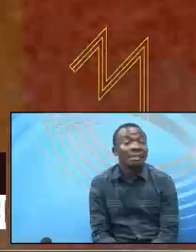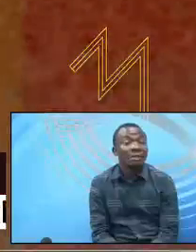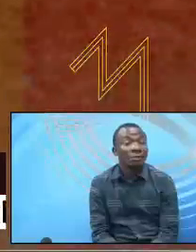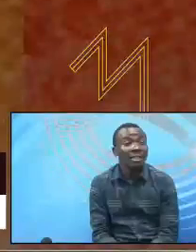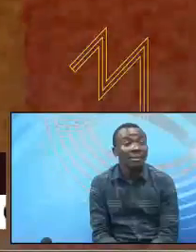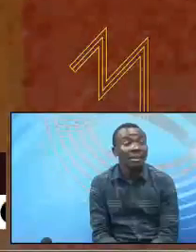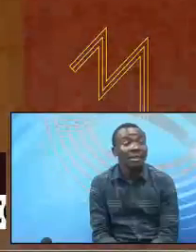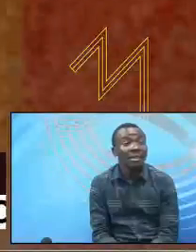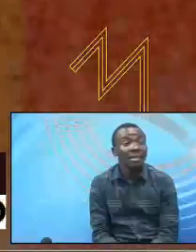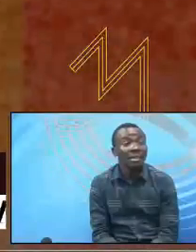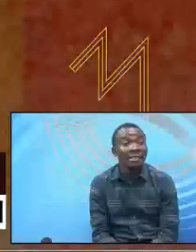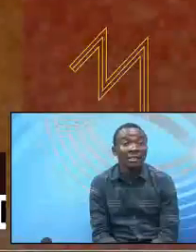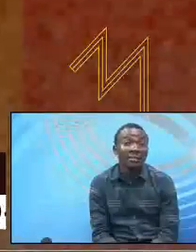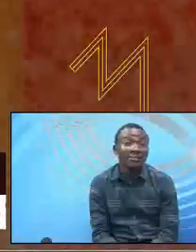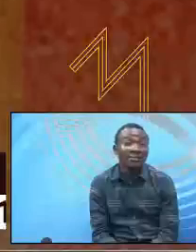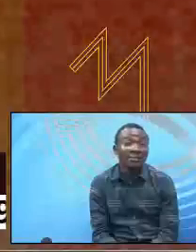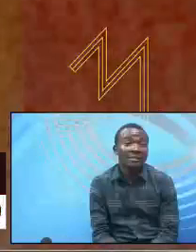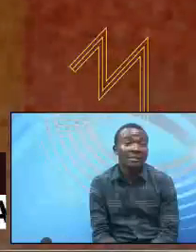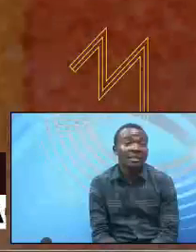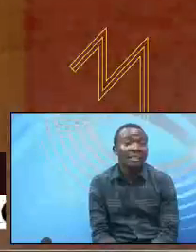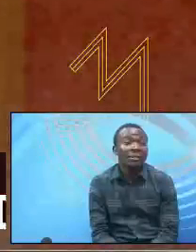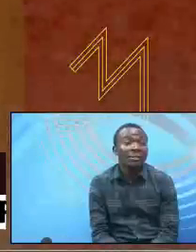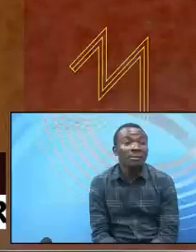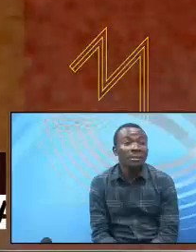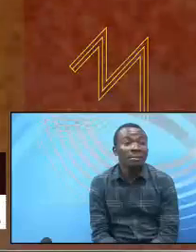Kwe icyo dusaba leta